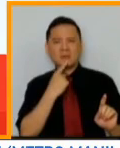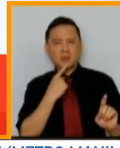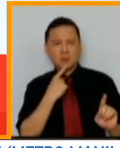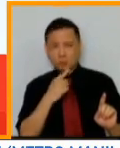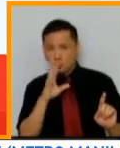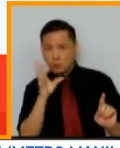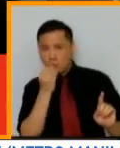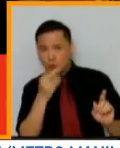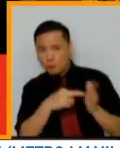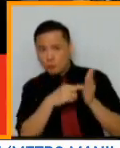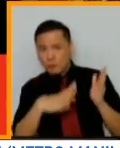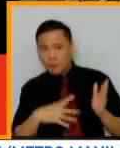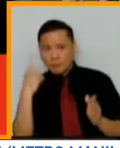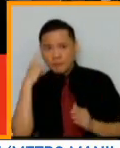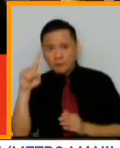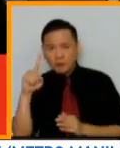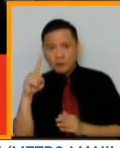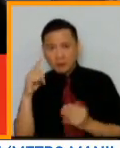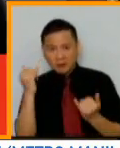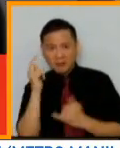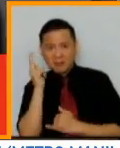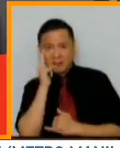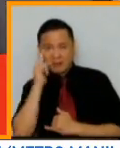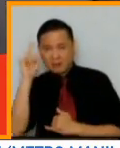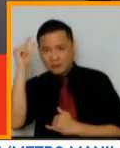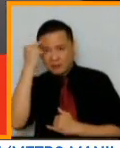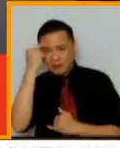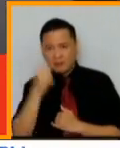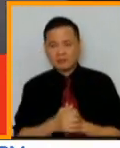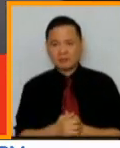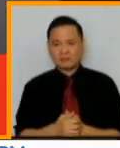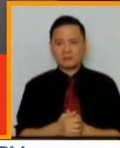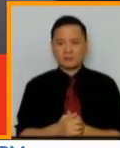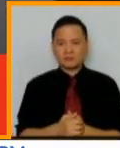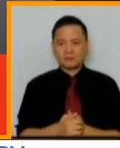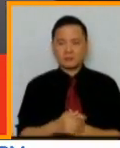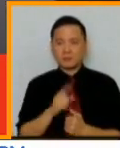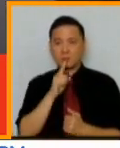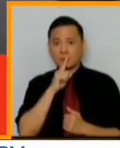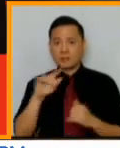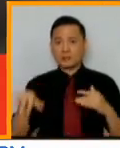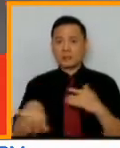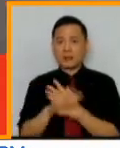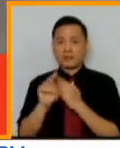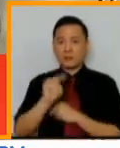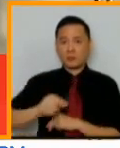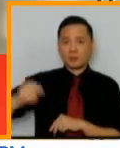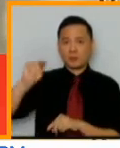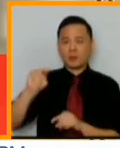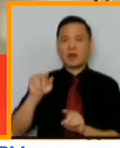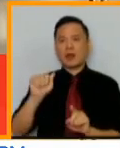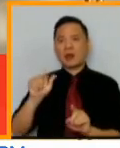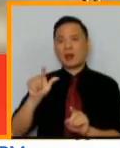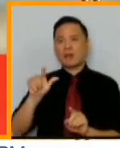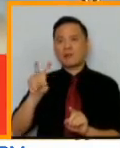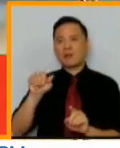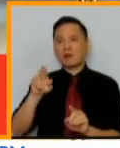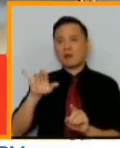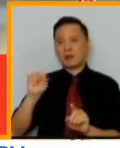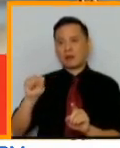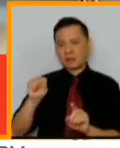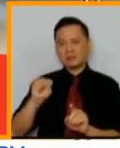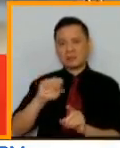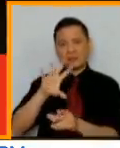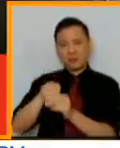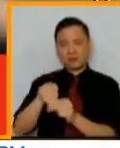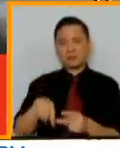na nag-uusap ang kapartidong si Davao del Norte Representative Pantaleon Alvarez ng Partido Reforma at kapartido ni Pangulong